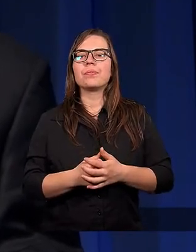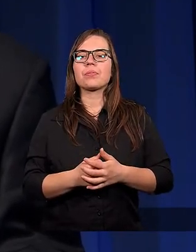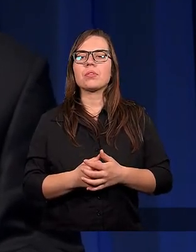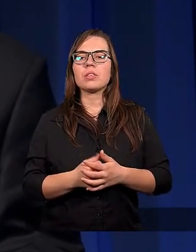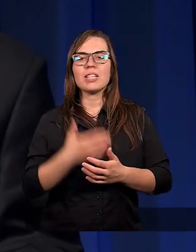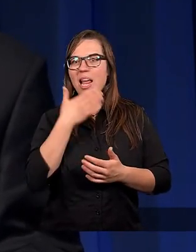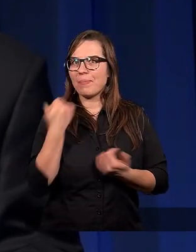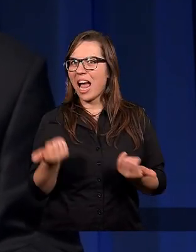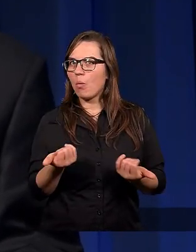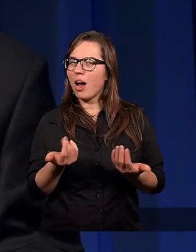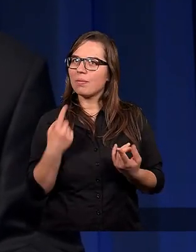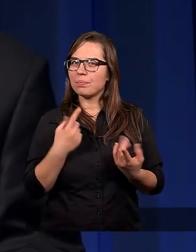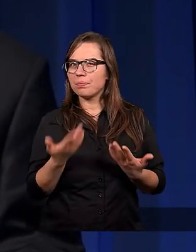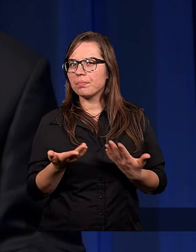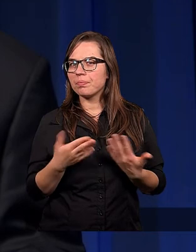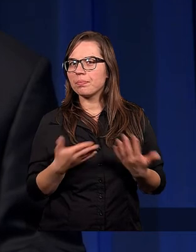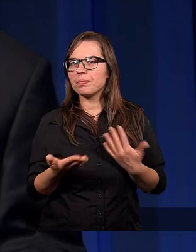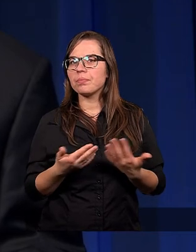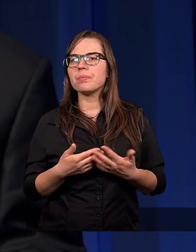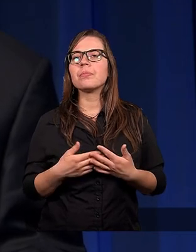Nie miała?